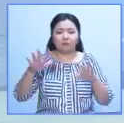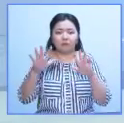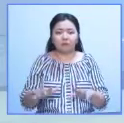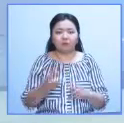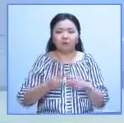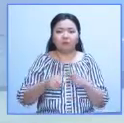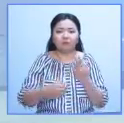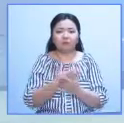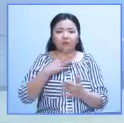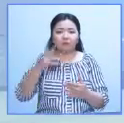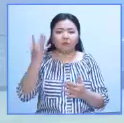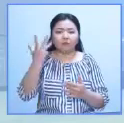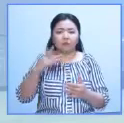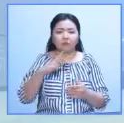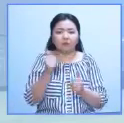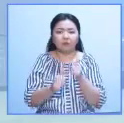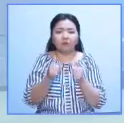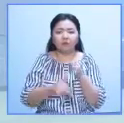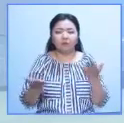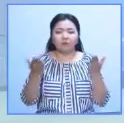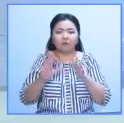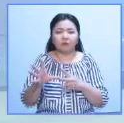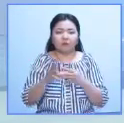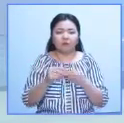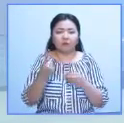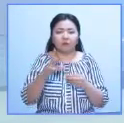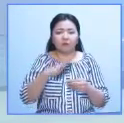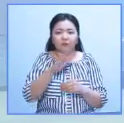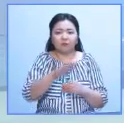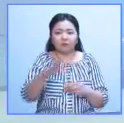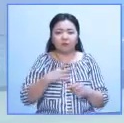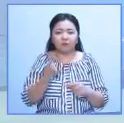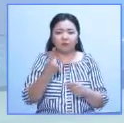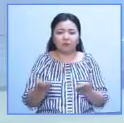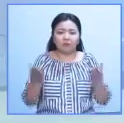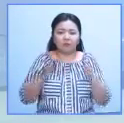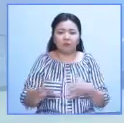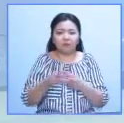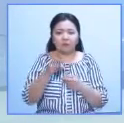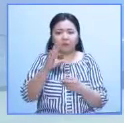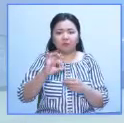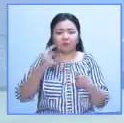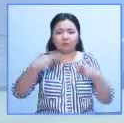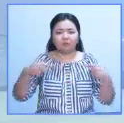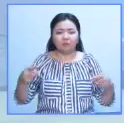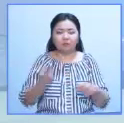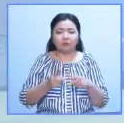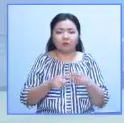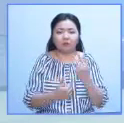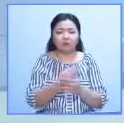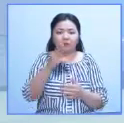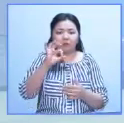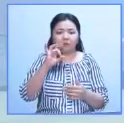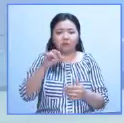қызанақ өсіруші жергілікті кәсіпкер бүгінгі таңда алған несиесін толықтай төлеп, енді жылыжайын одан әрі өркендетуге көшкен. Толығырақ